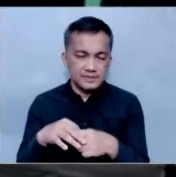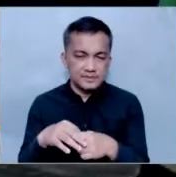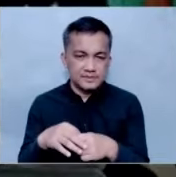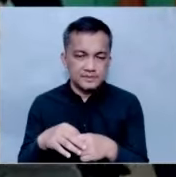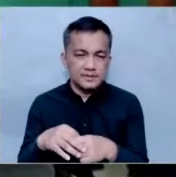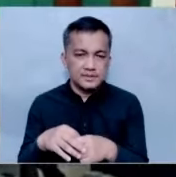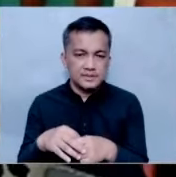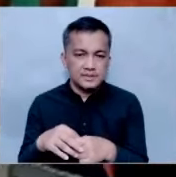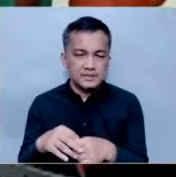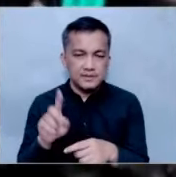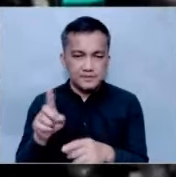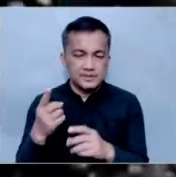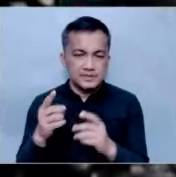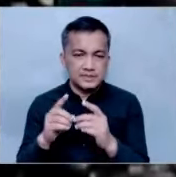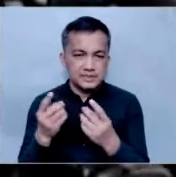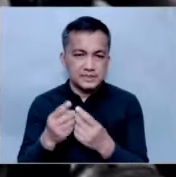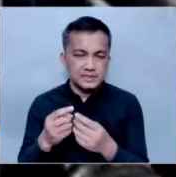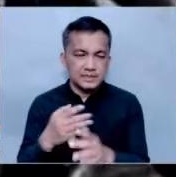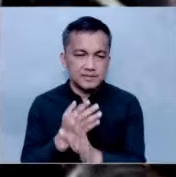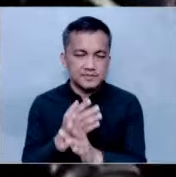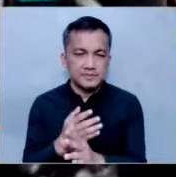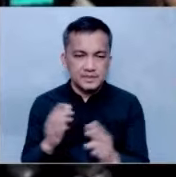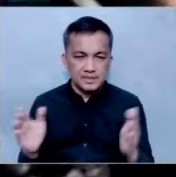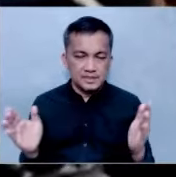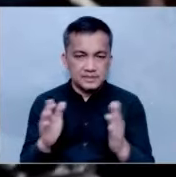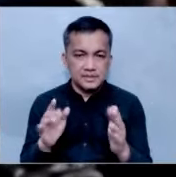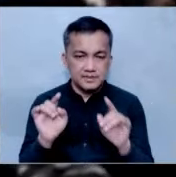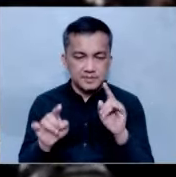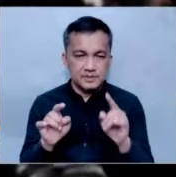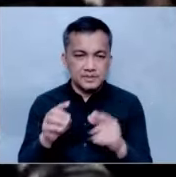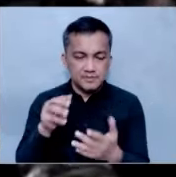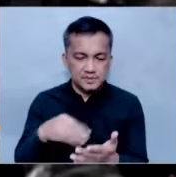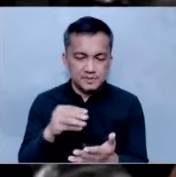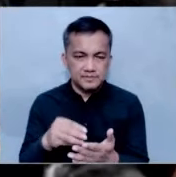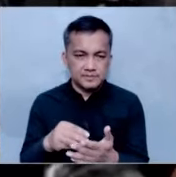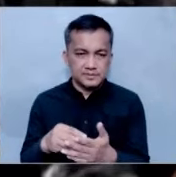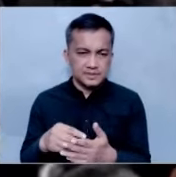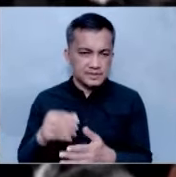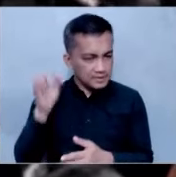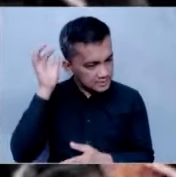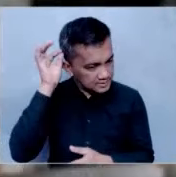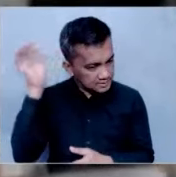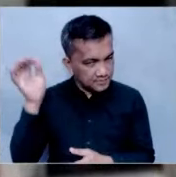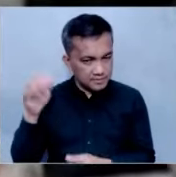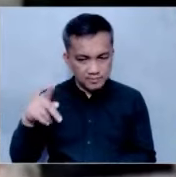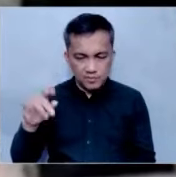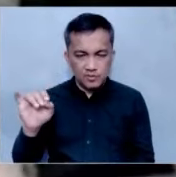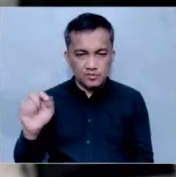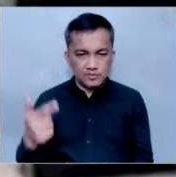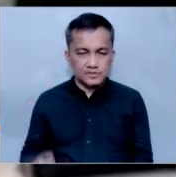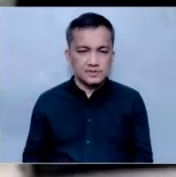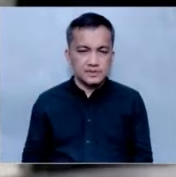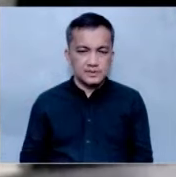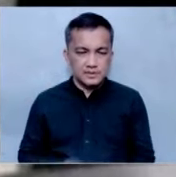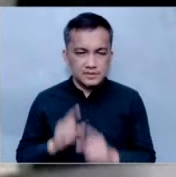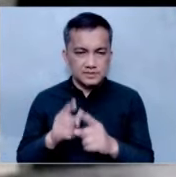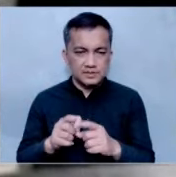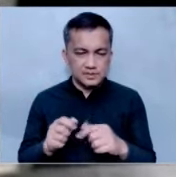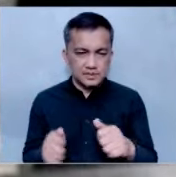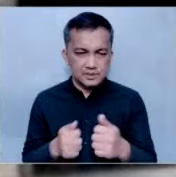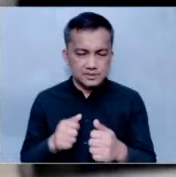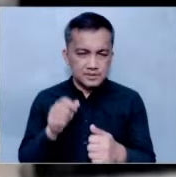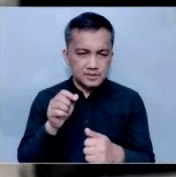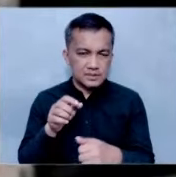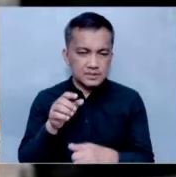unang distrito ng Davao. Sa harap ng media sa Mandaluyong, kinuha na ng hibla ng buhok si Pulong. Sagot yan sa hamon ng kapatid niyang si